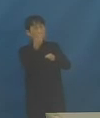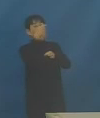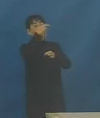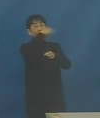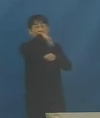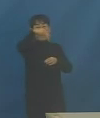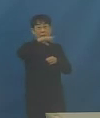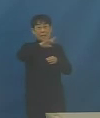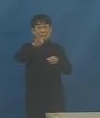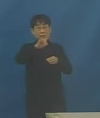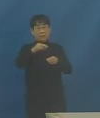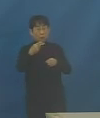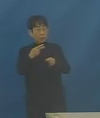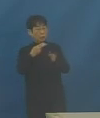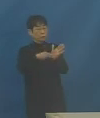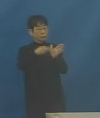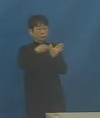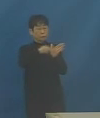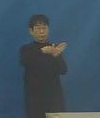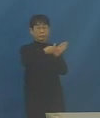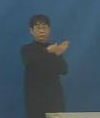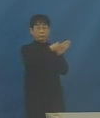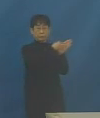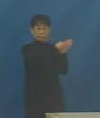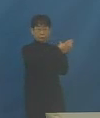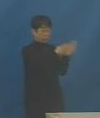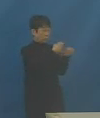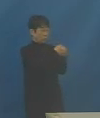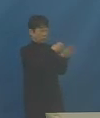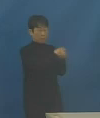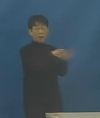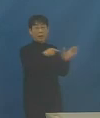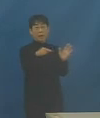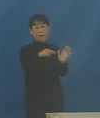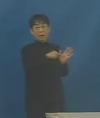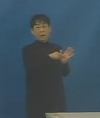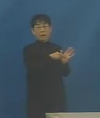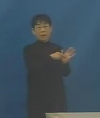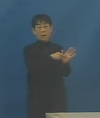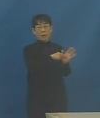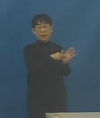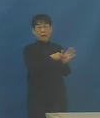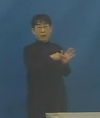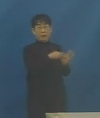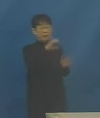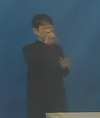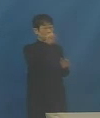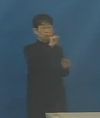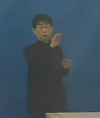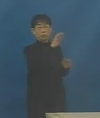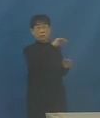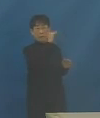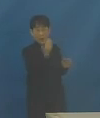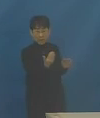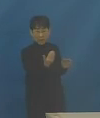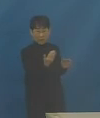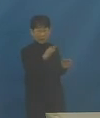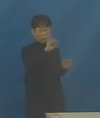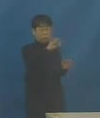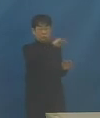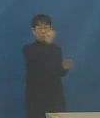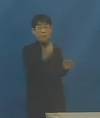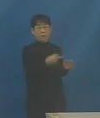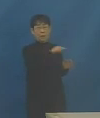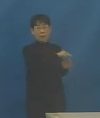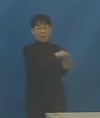超えてですねそしては向こうへ入っていくというあそこのルート津山にいたルートですねでまぁそちら